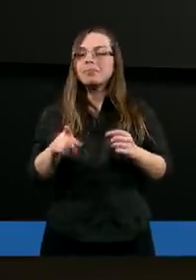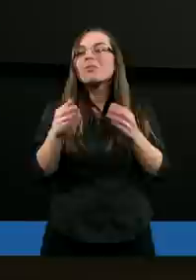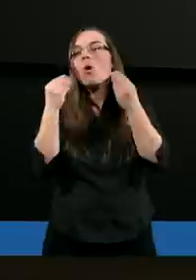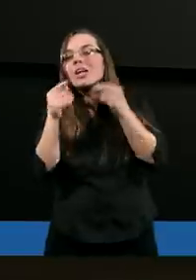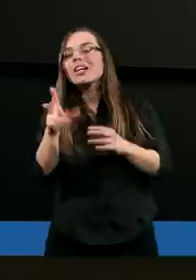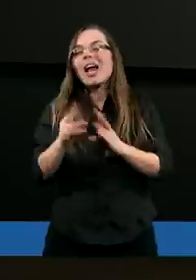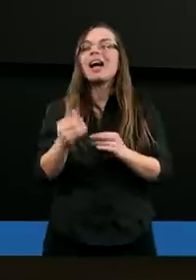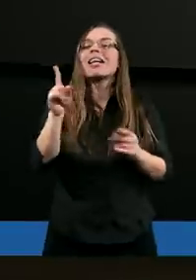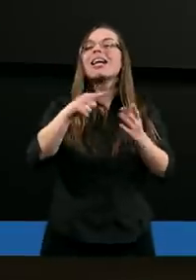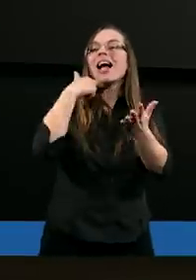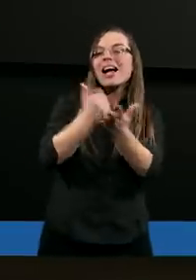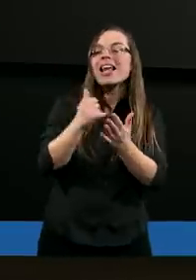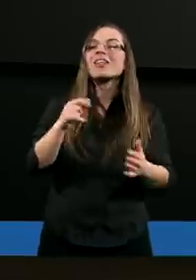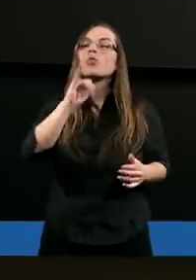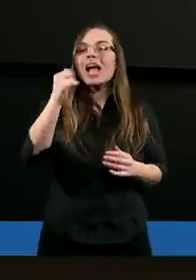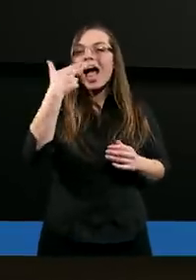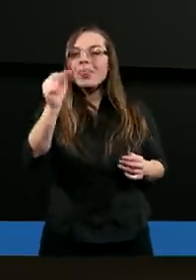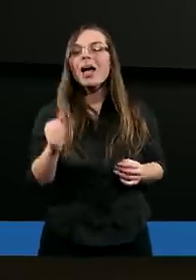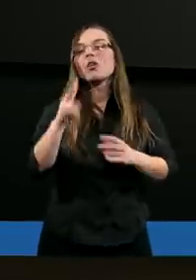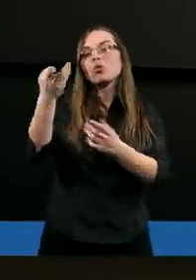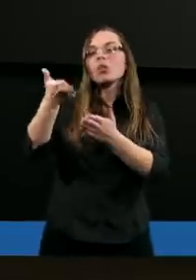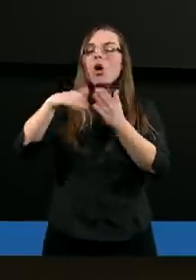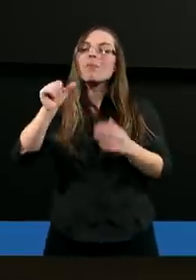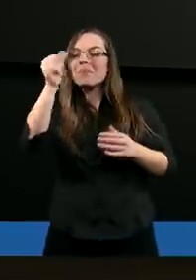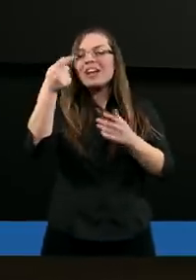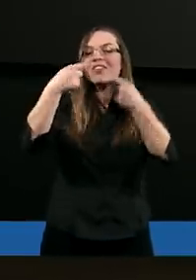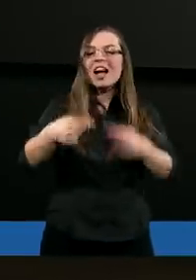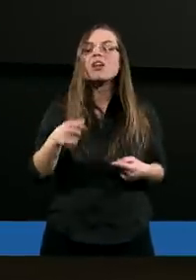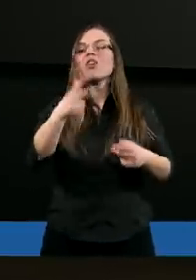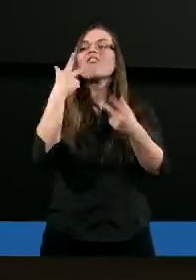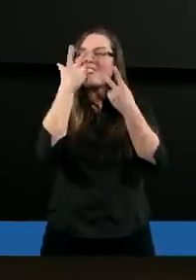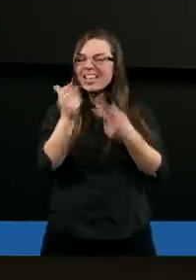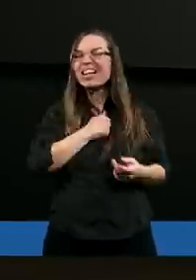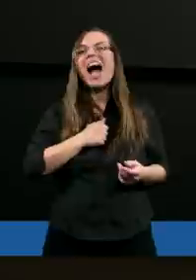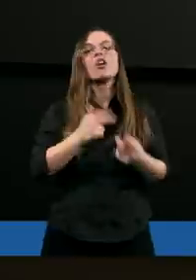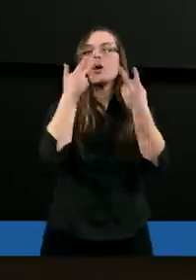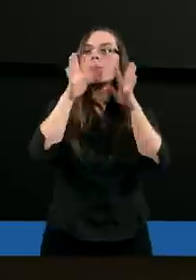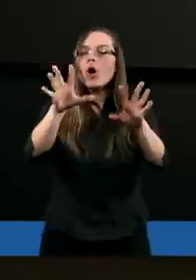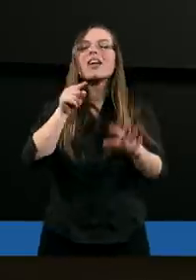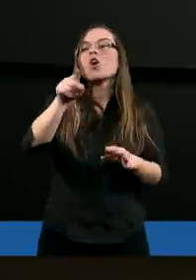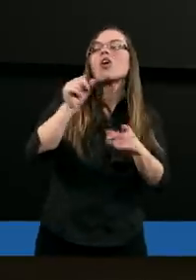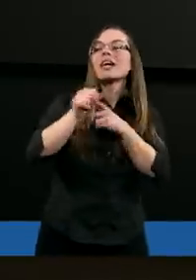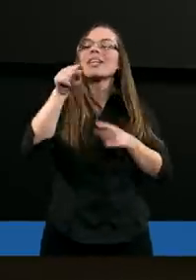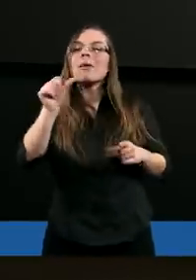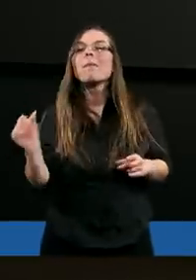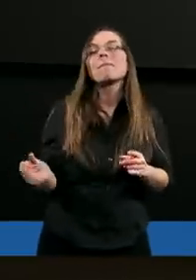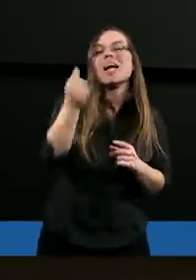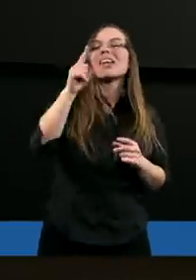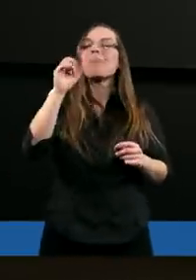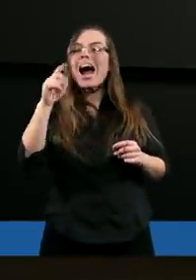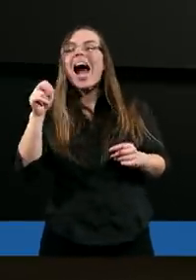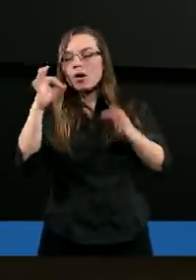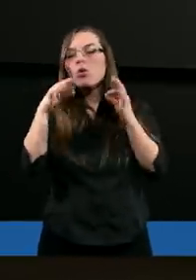z pierwszego listu Jana, drugi rozdział, pierwszy werset, gdzie wyraźnie Jezus pokazuje, że On jest tym pierwszym parakletos, czyli tym